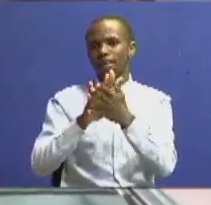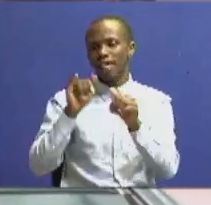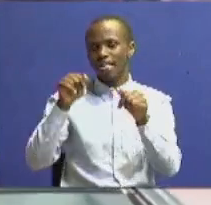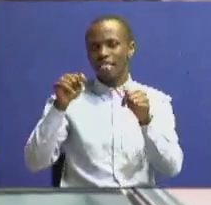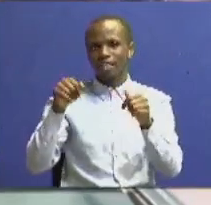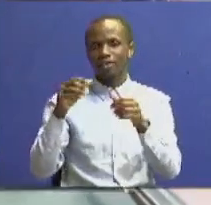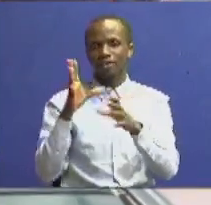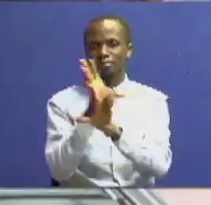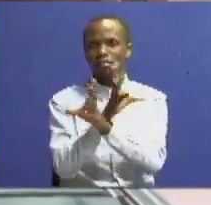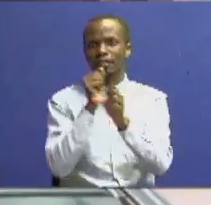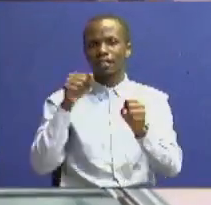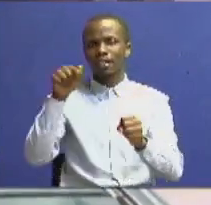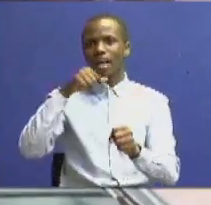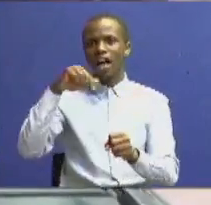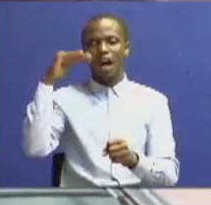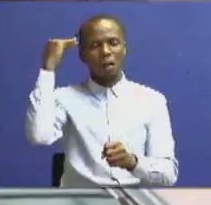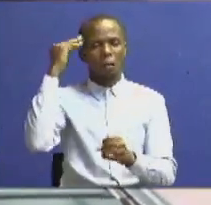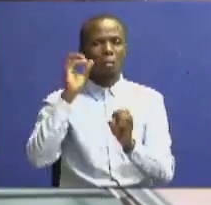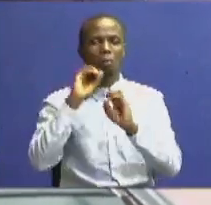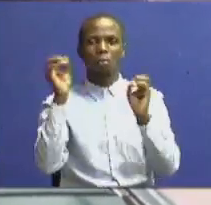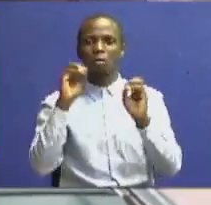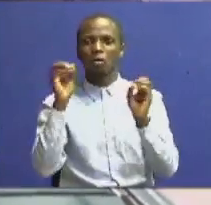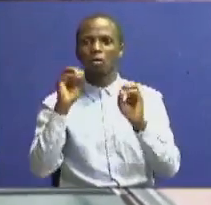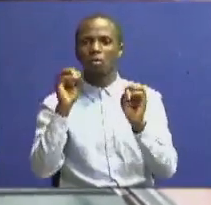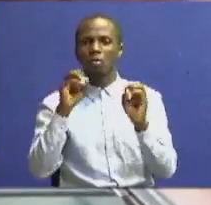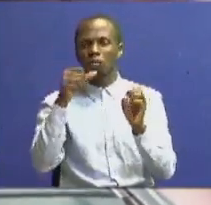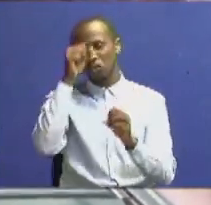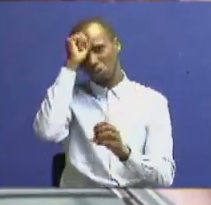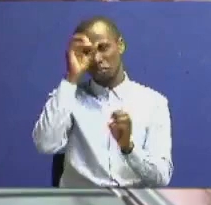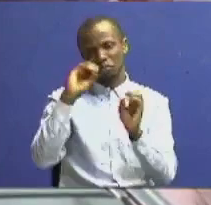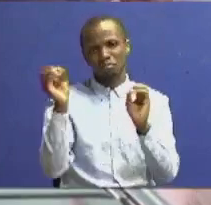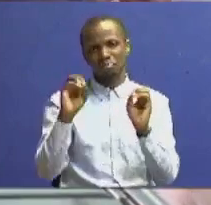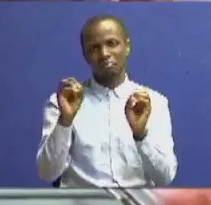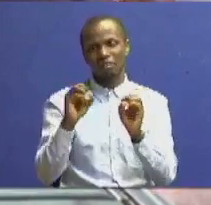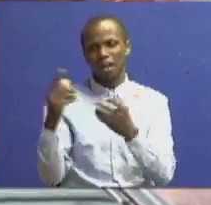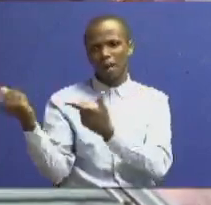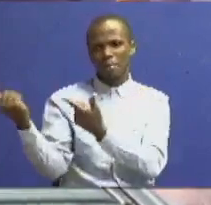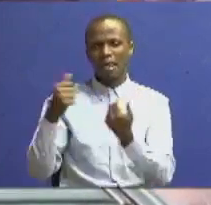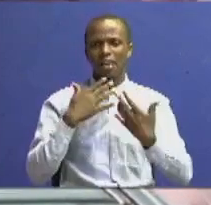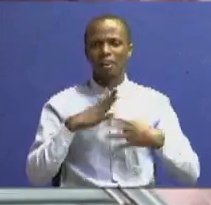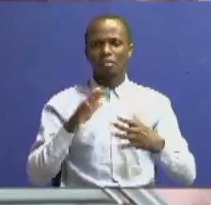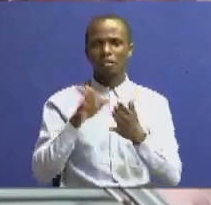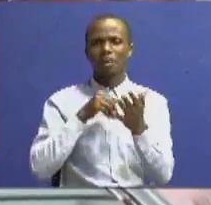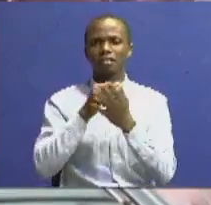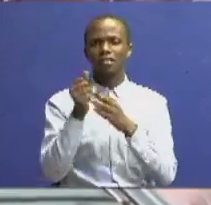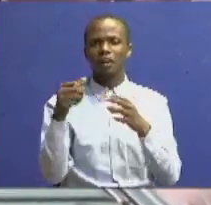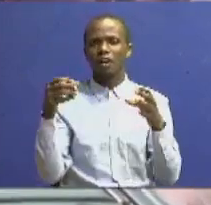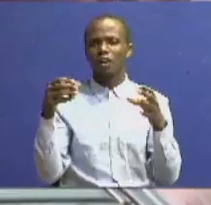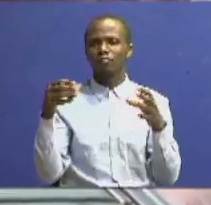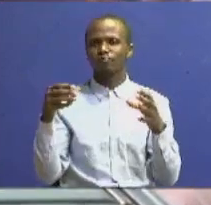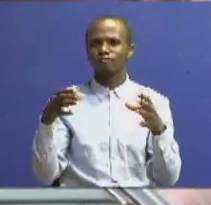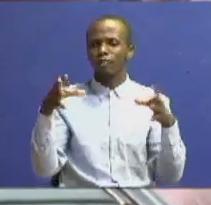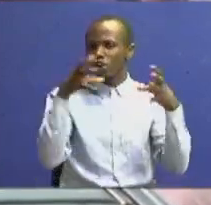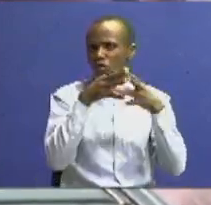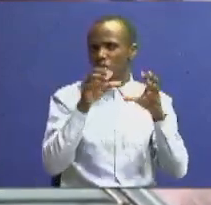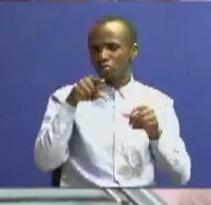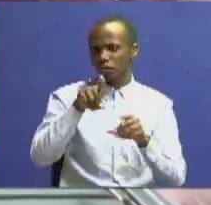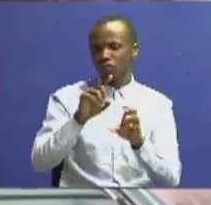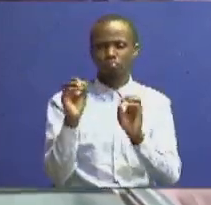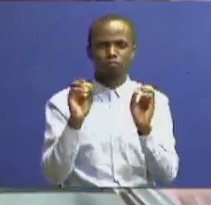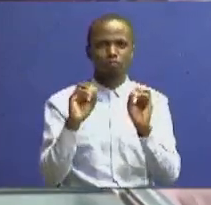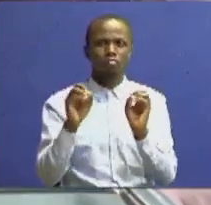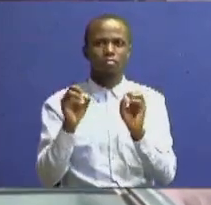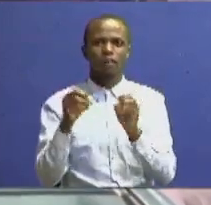mjinga, hawezi kubali kuleta watu haribu serikali yake. In any case, tukikataa kitendawili, tulijua ni mtu ya aina